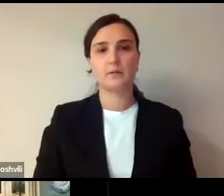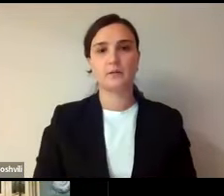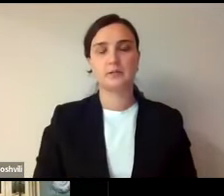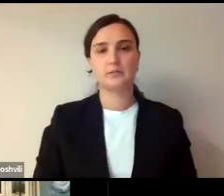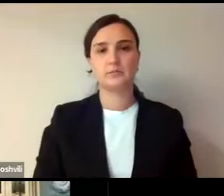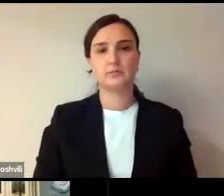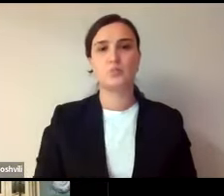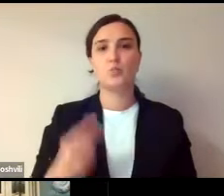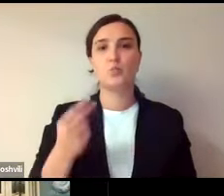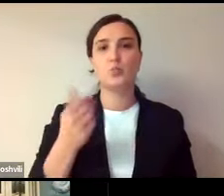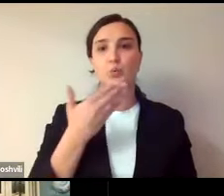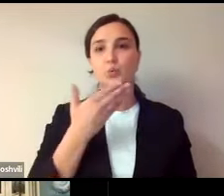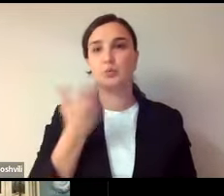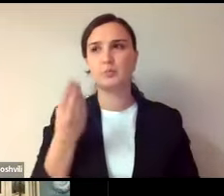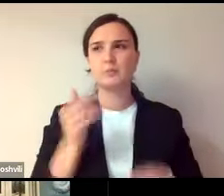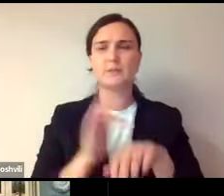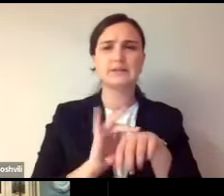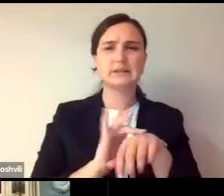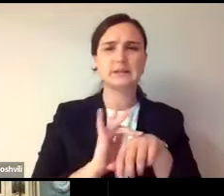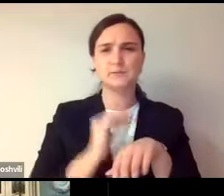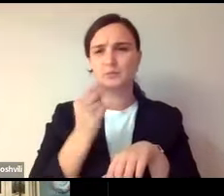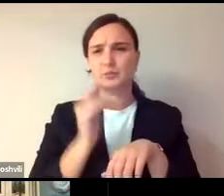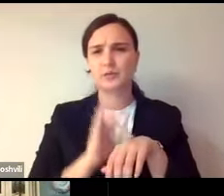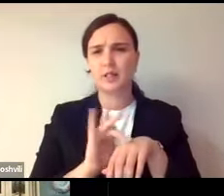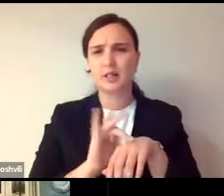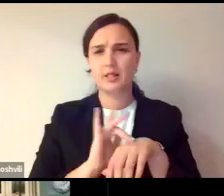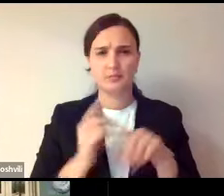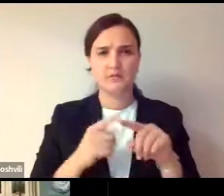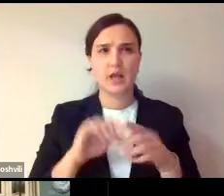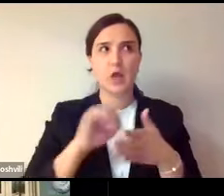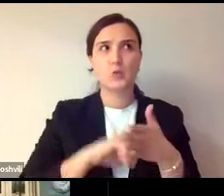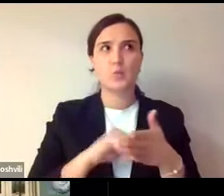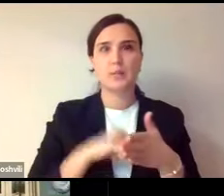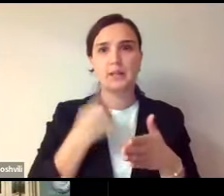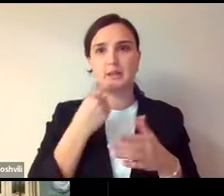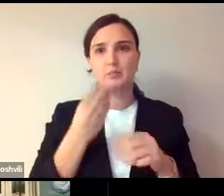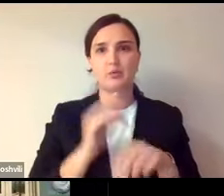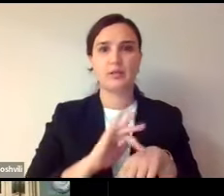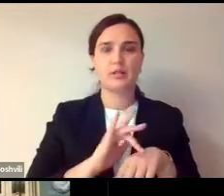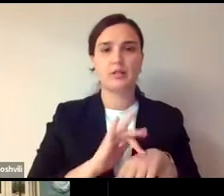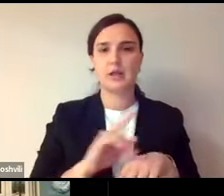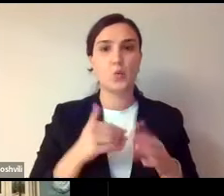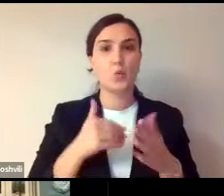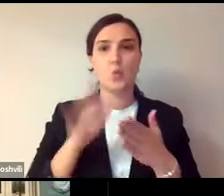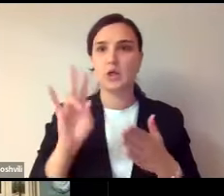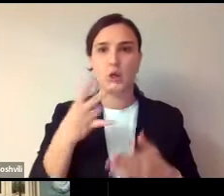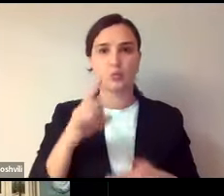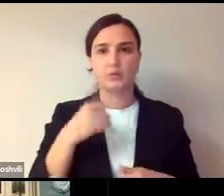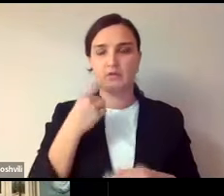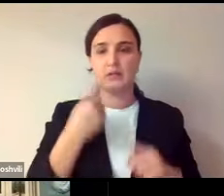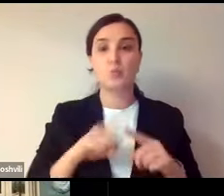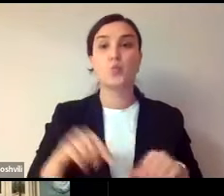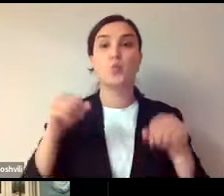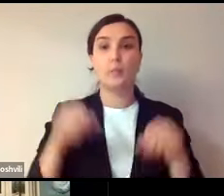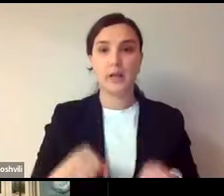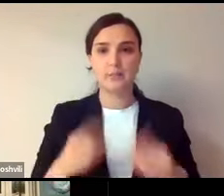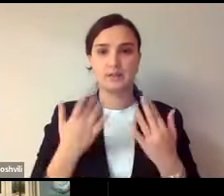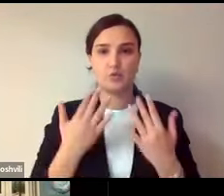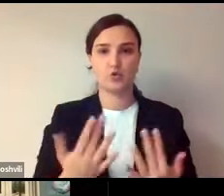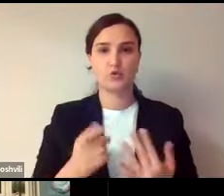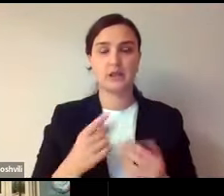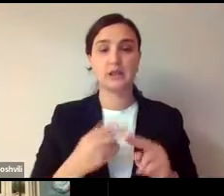ფულის არარსებობის, ფინანსების არარსებობის არგუმენტით არ ვთქვათ უარი ამ უფლების